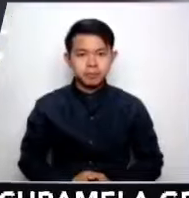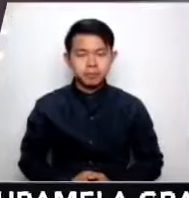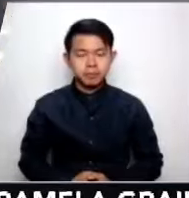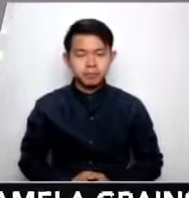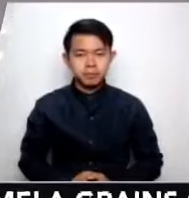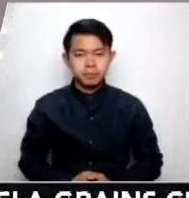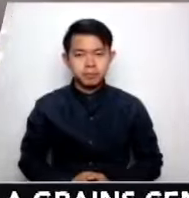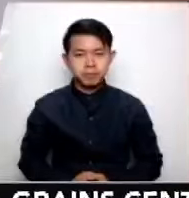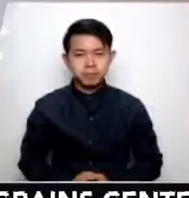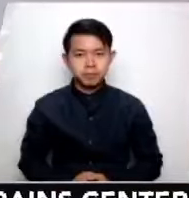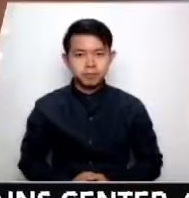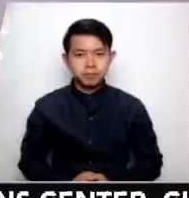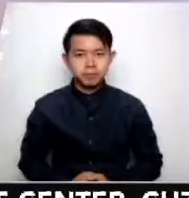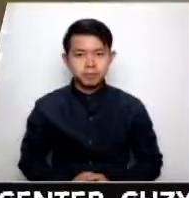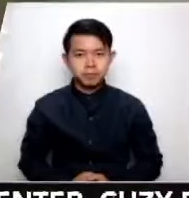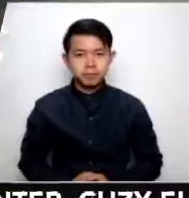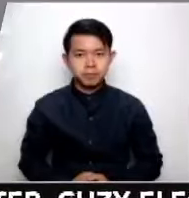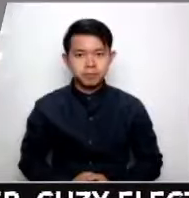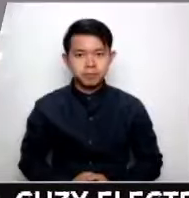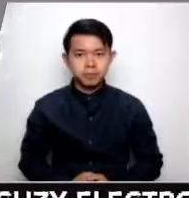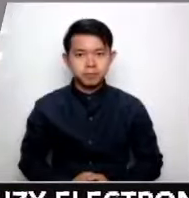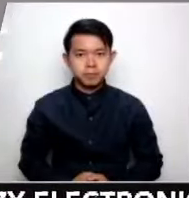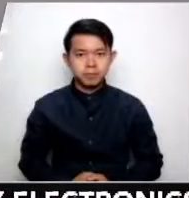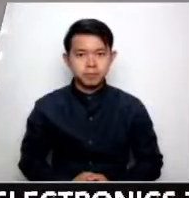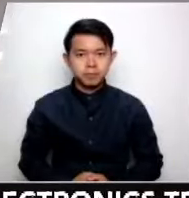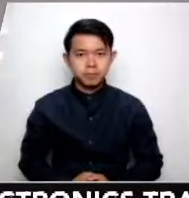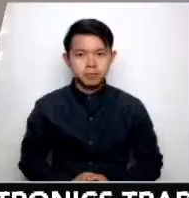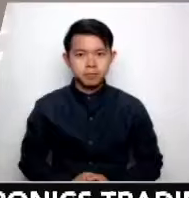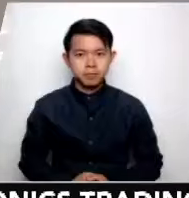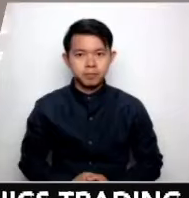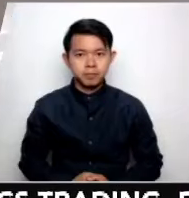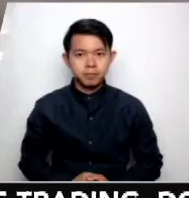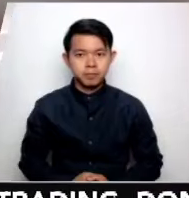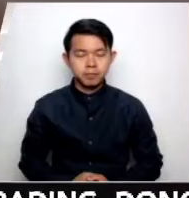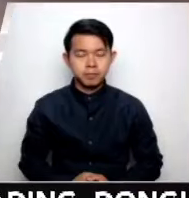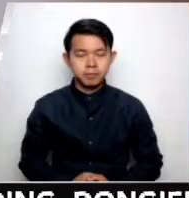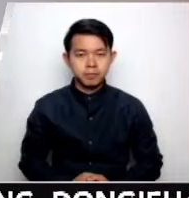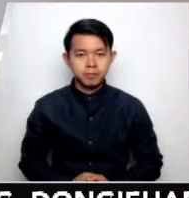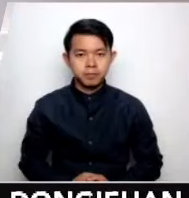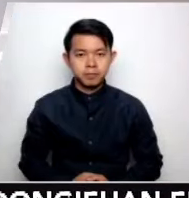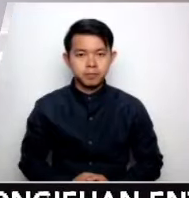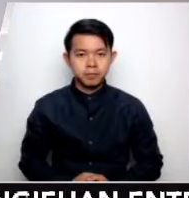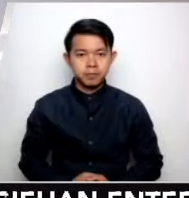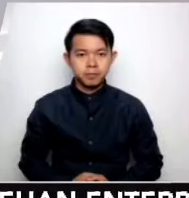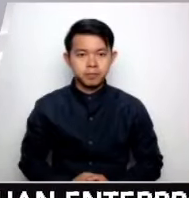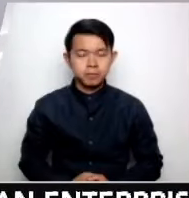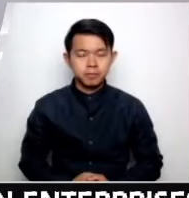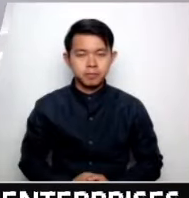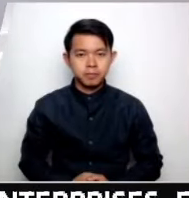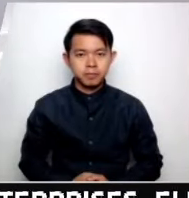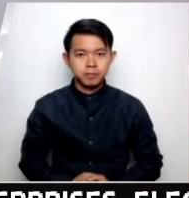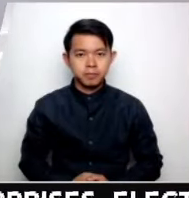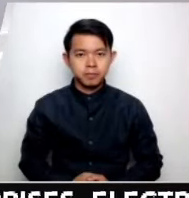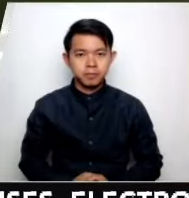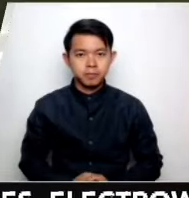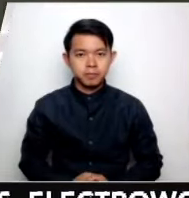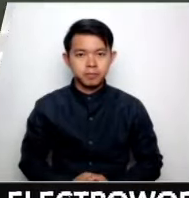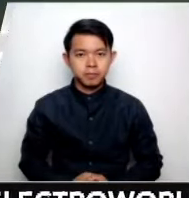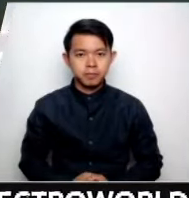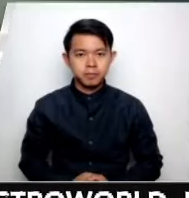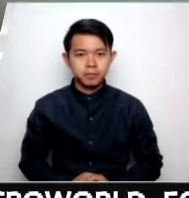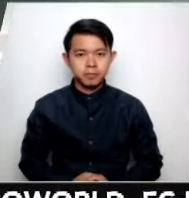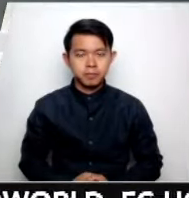ginakaptan ng green ng folder sa kibot ko m inattempt ko ang tao ng tumugon